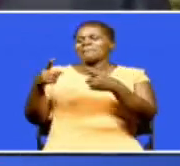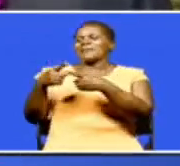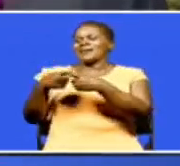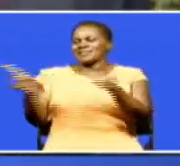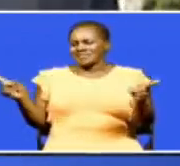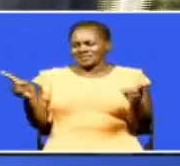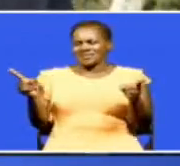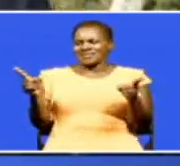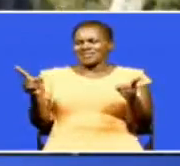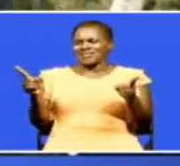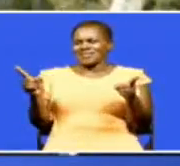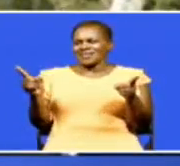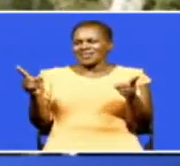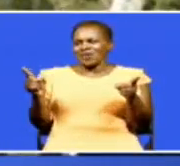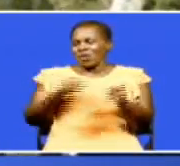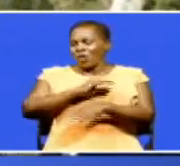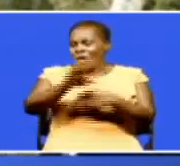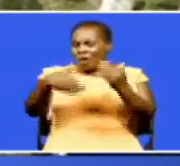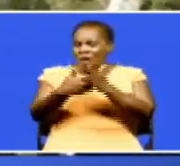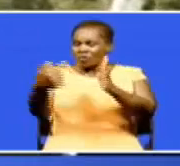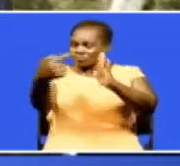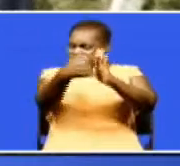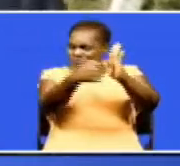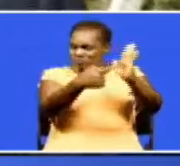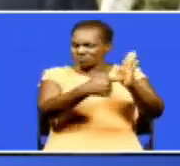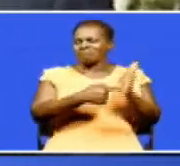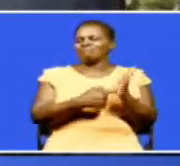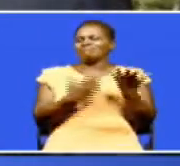Lakini kwa hayo yote